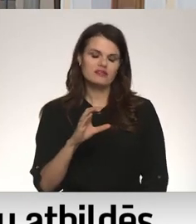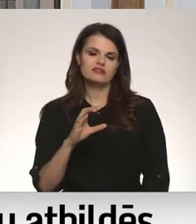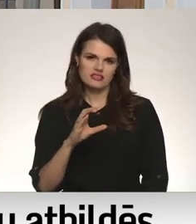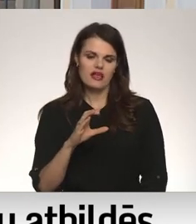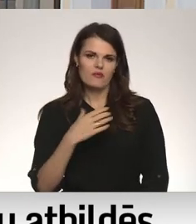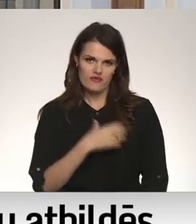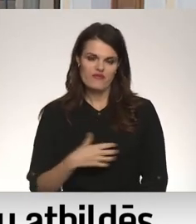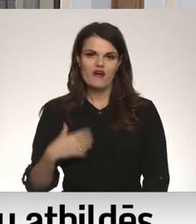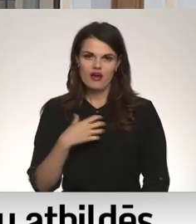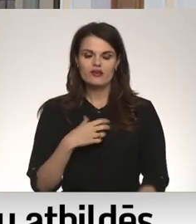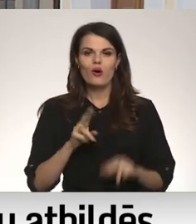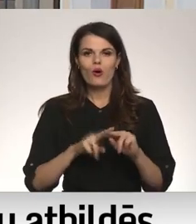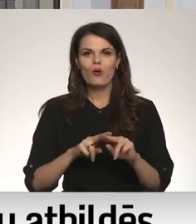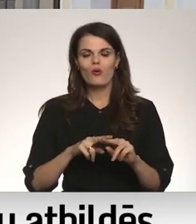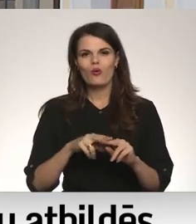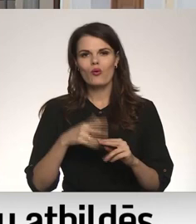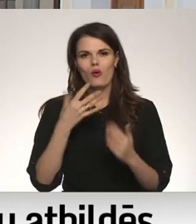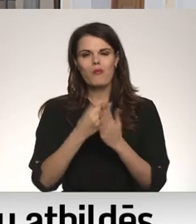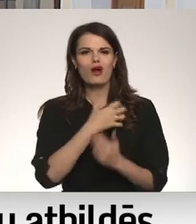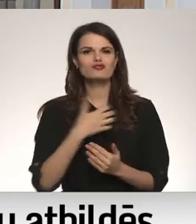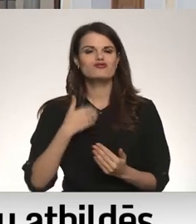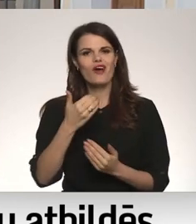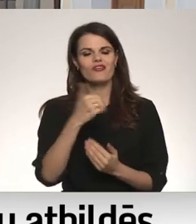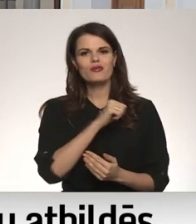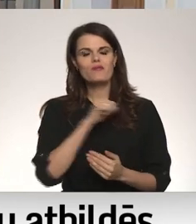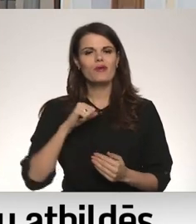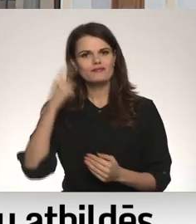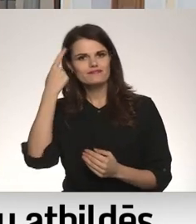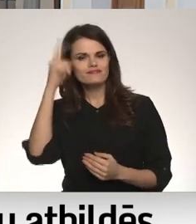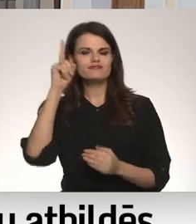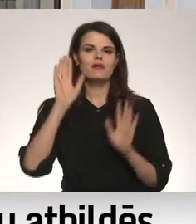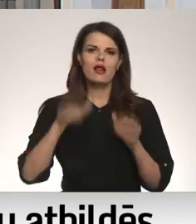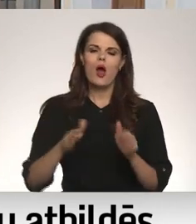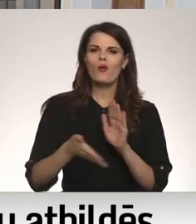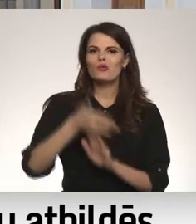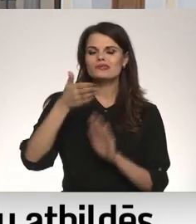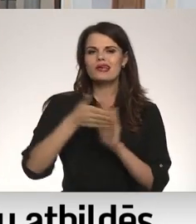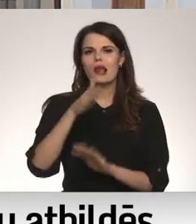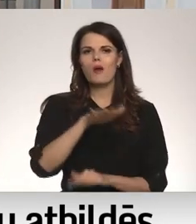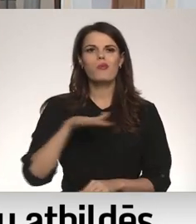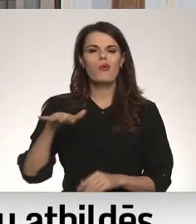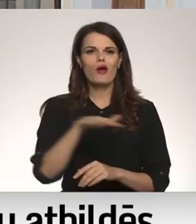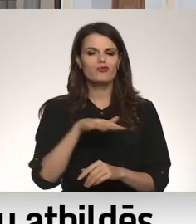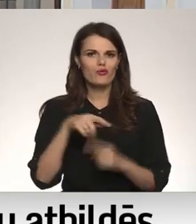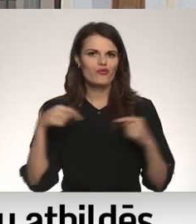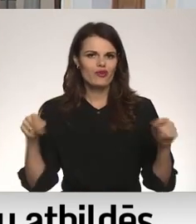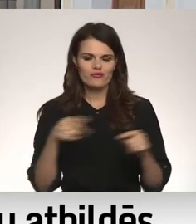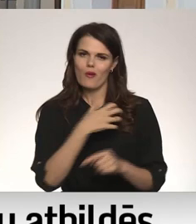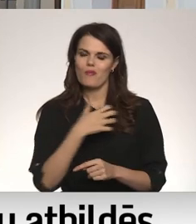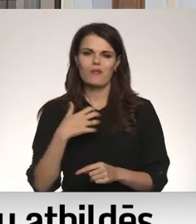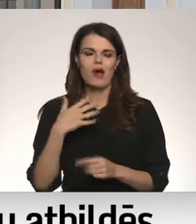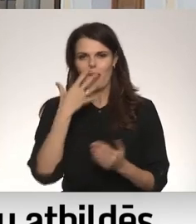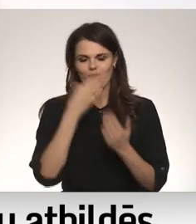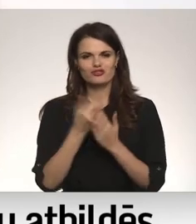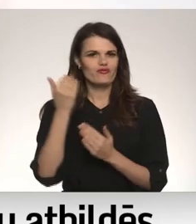kas ir attiecībā uz pašvaldību tādām brīvprātības iniciatīvām vides uzlabošanā, to pašvaldības dara savu